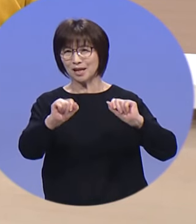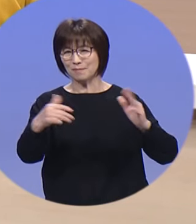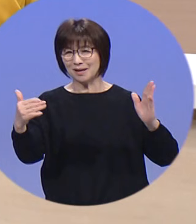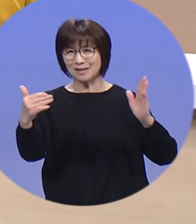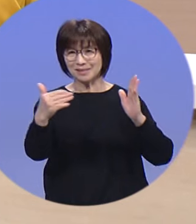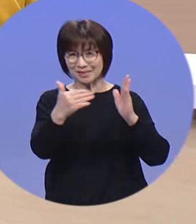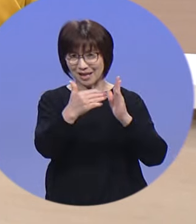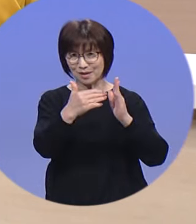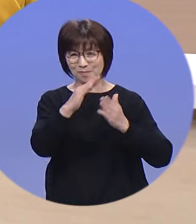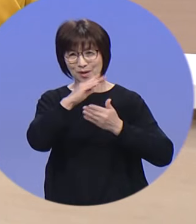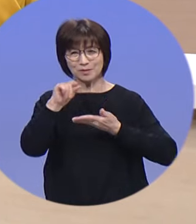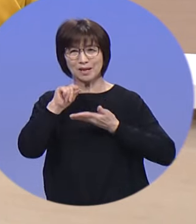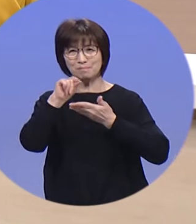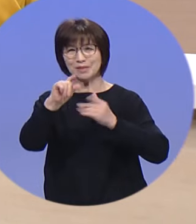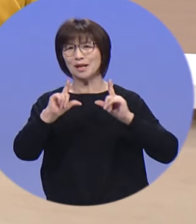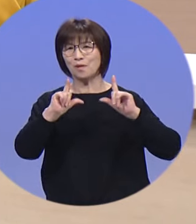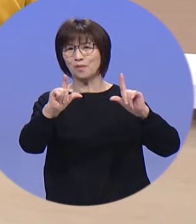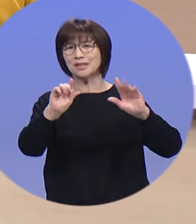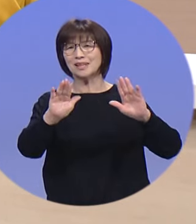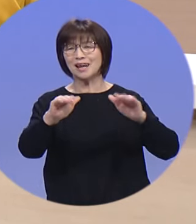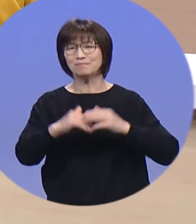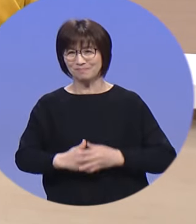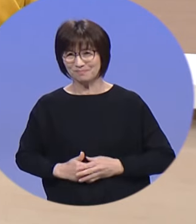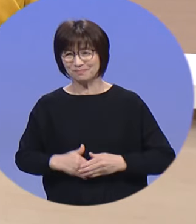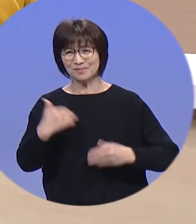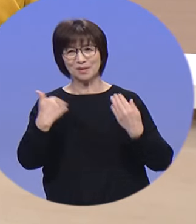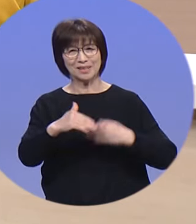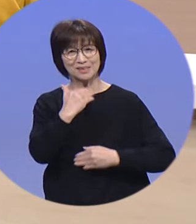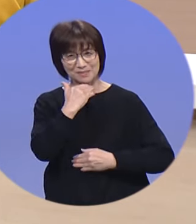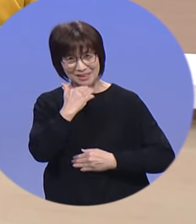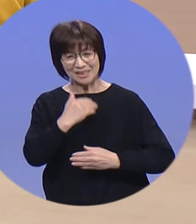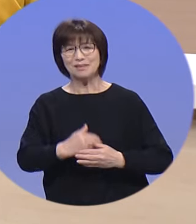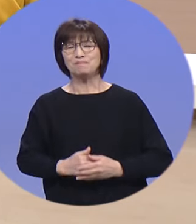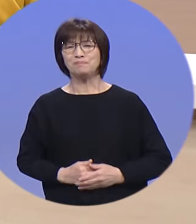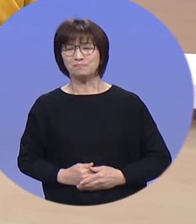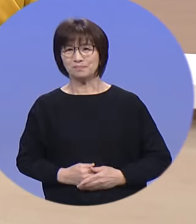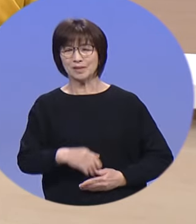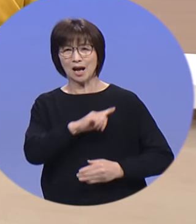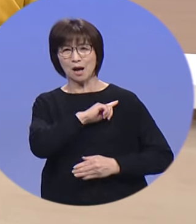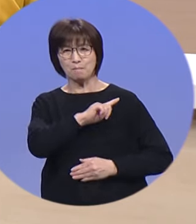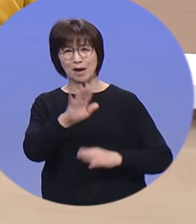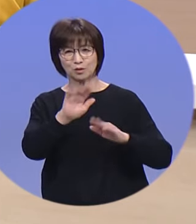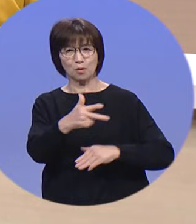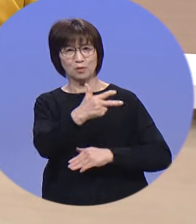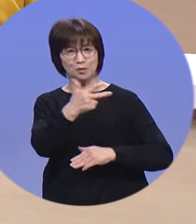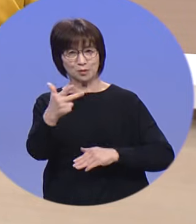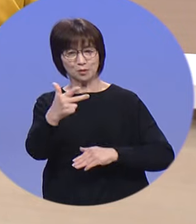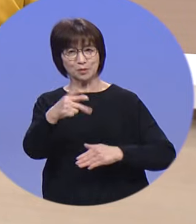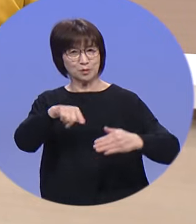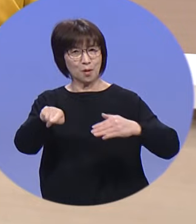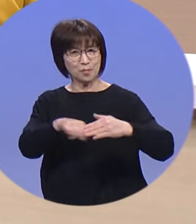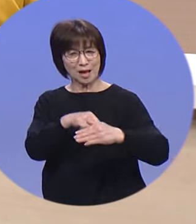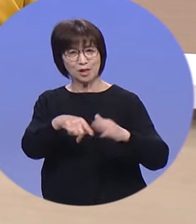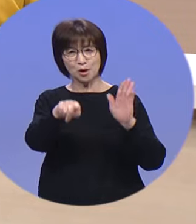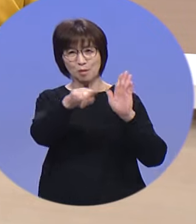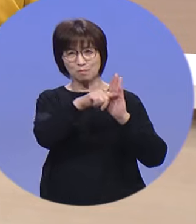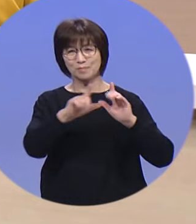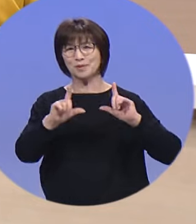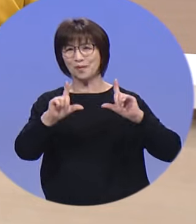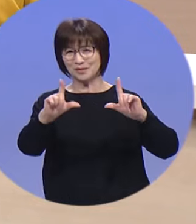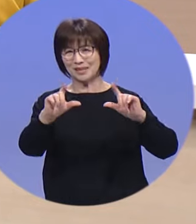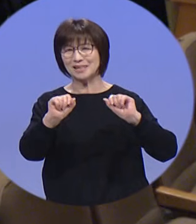のおしまいには素敵なプレゼントのお知らせもありますので、お楽しみに。 まずは今週の千葉県の主な出来事をお伝えします